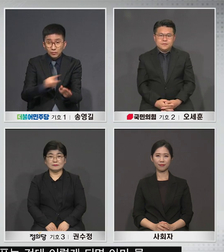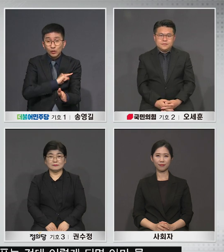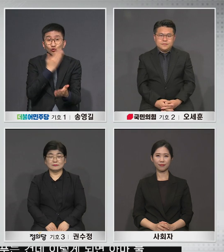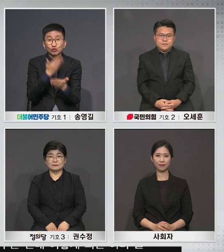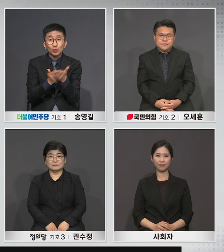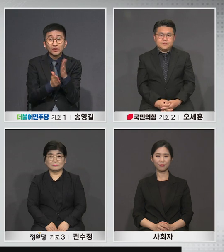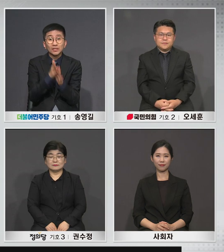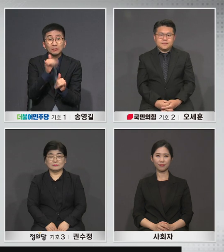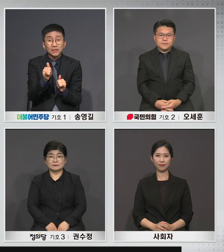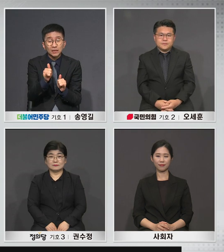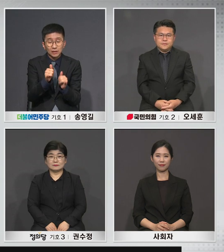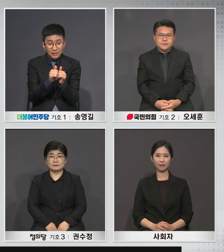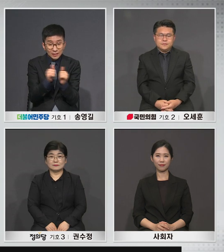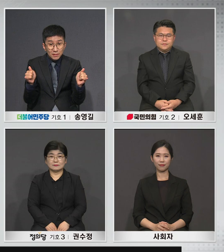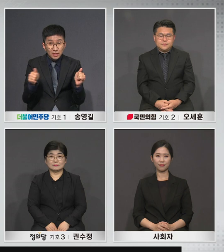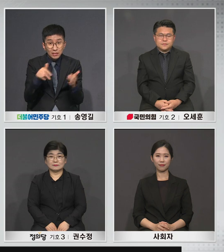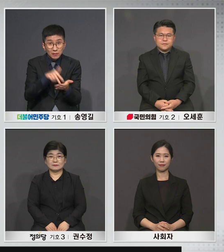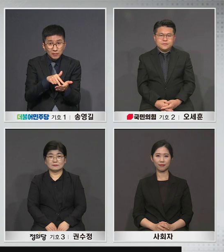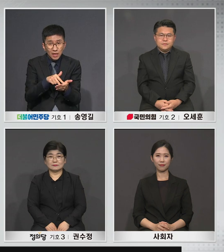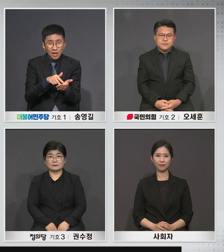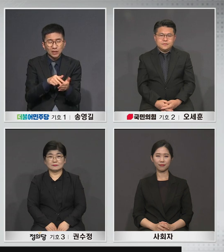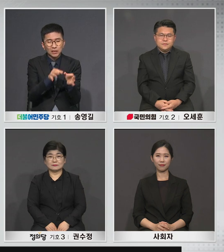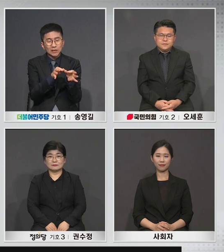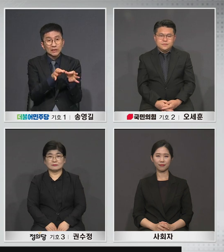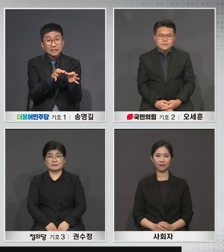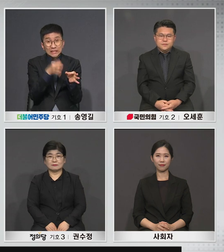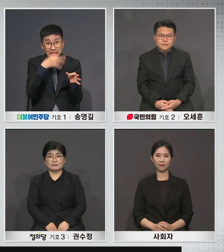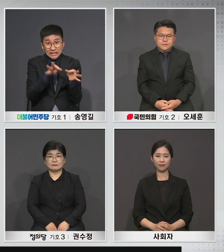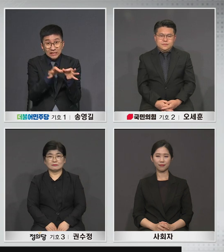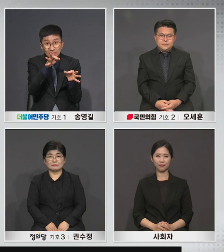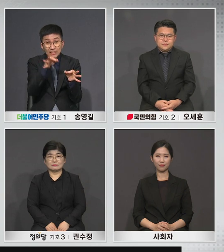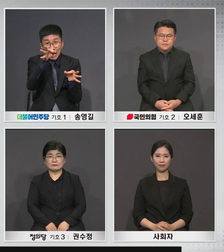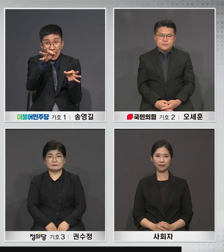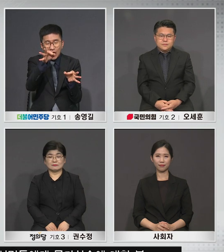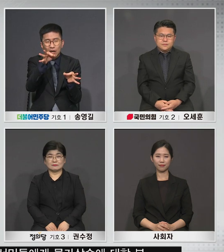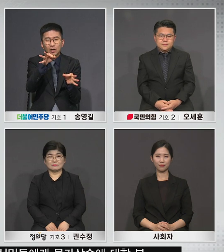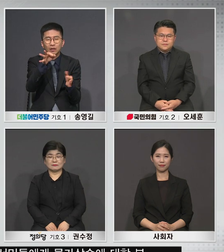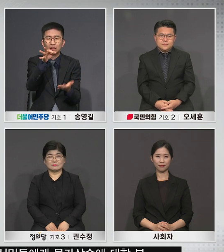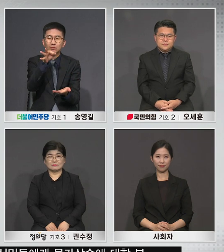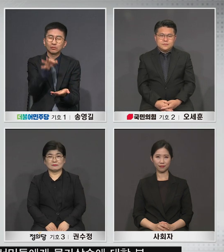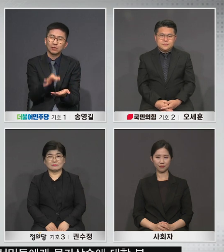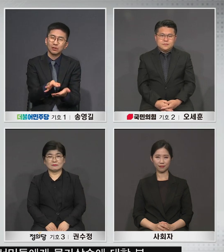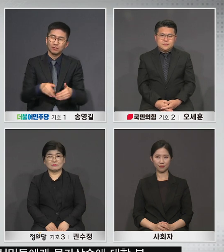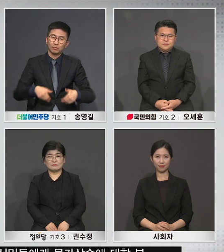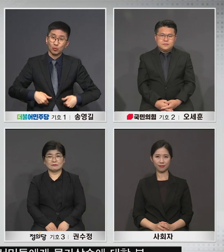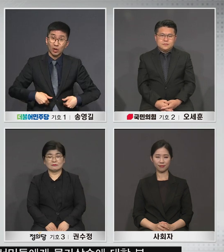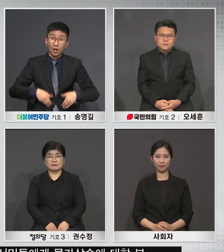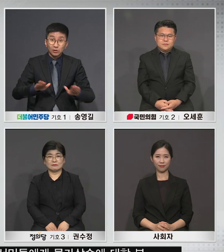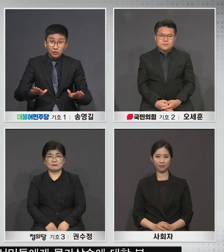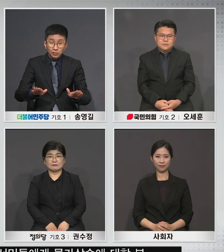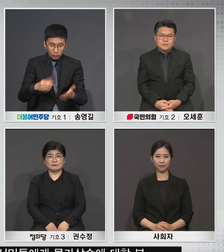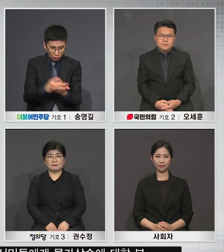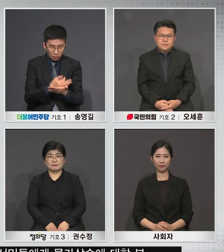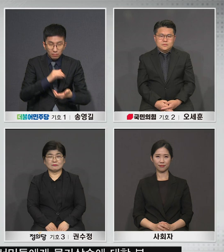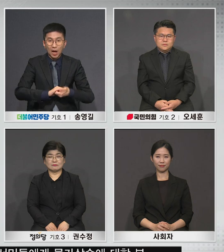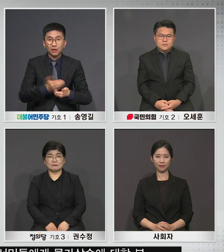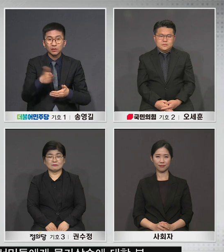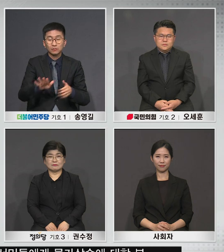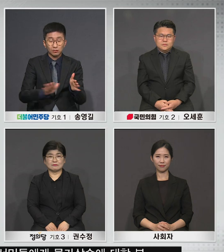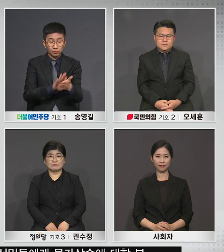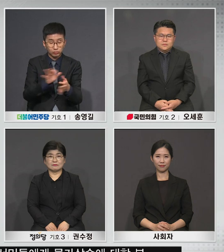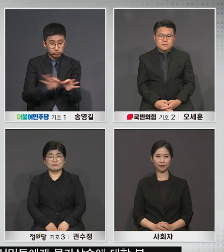이전 소득을 늘리는 거 아니겠습니까? 지금 수입이 한정돼 있는데 물가가 상승하게 되면 서민들이 어떻게 버티겠습니까? 실제로